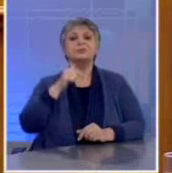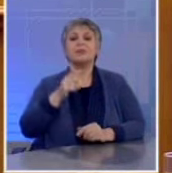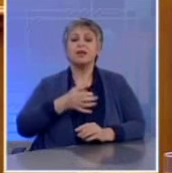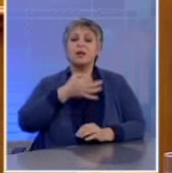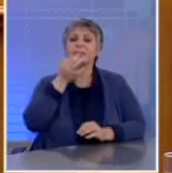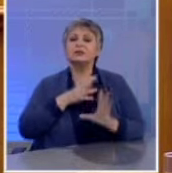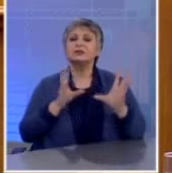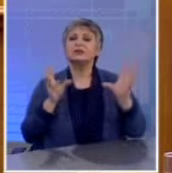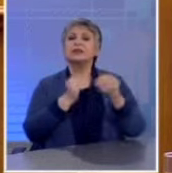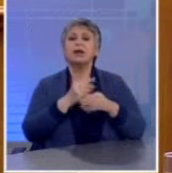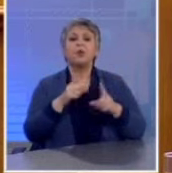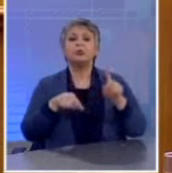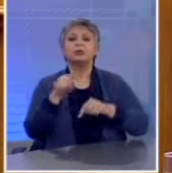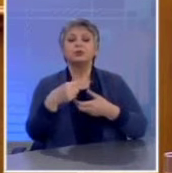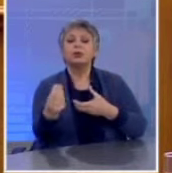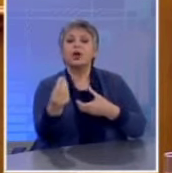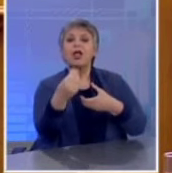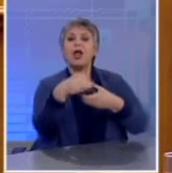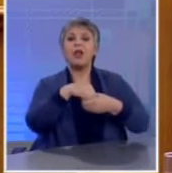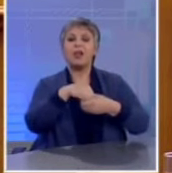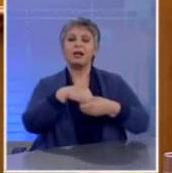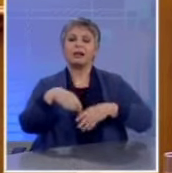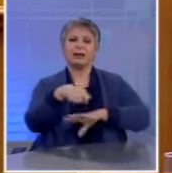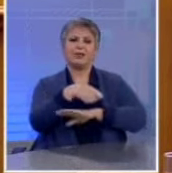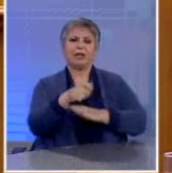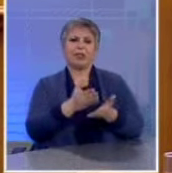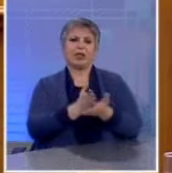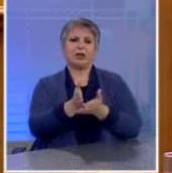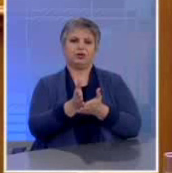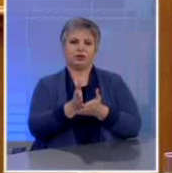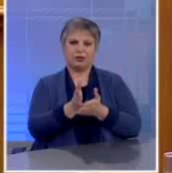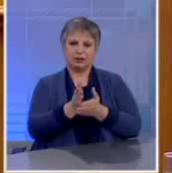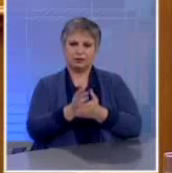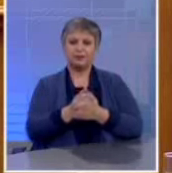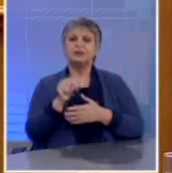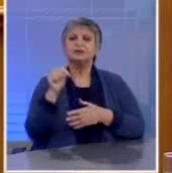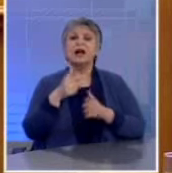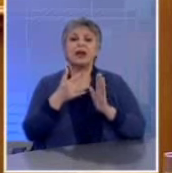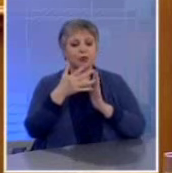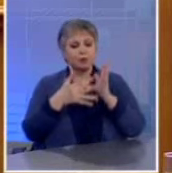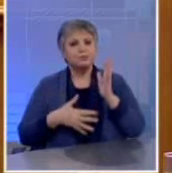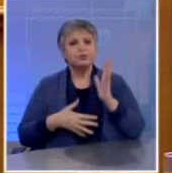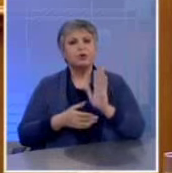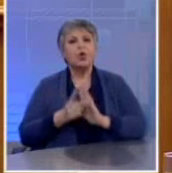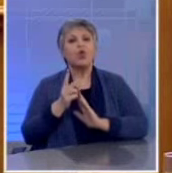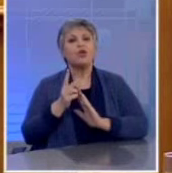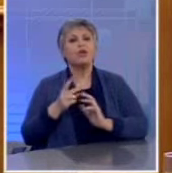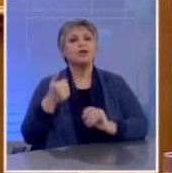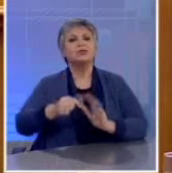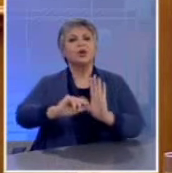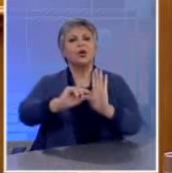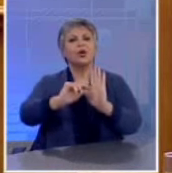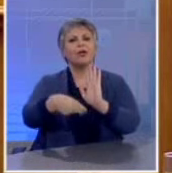στη δικαιοσύνη, η παρέμβαση νούμερο 12 έχει και την υπογραφή Φαρδιά Πλατιά